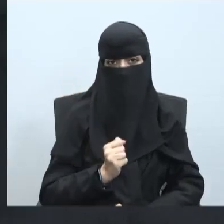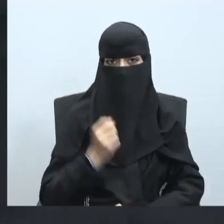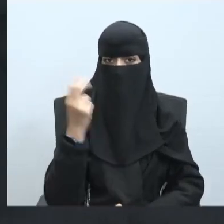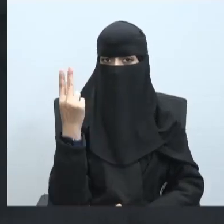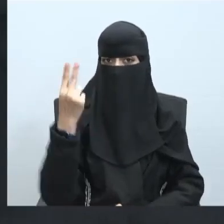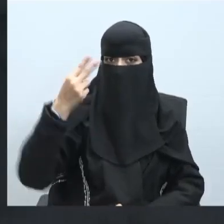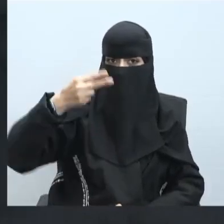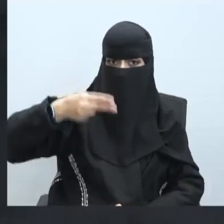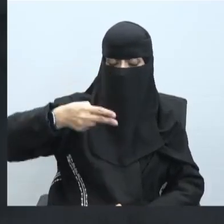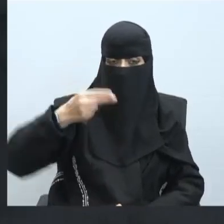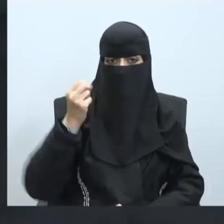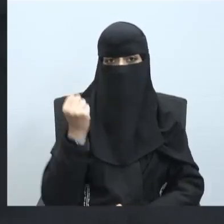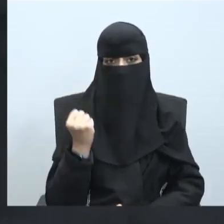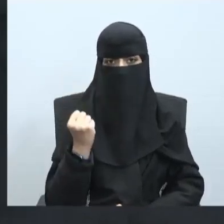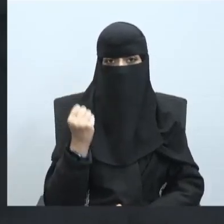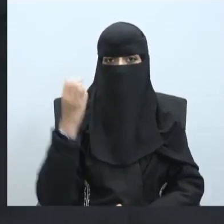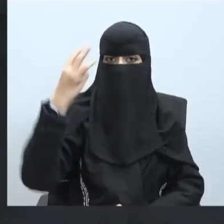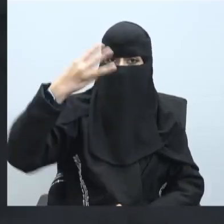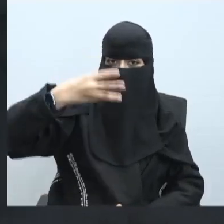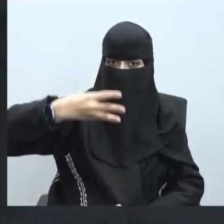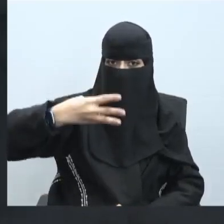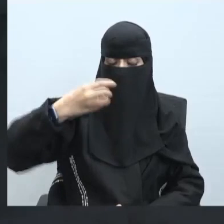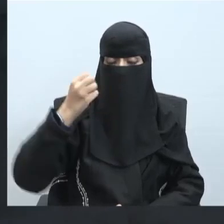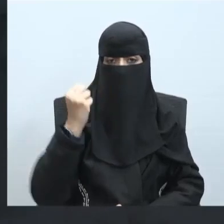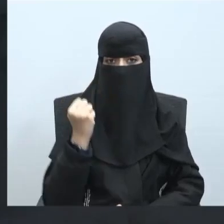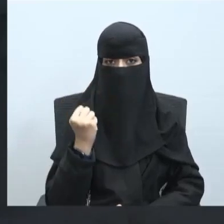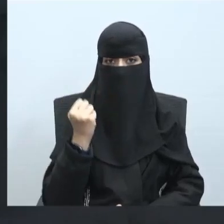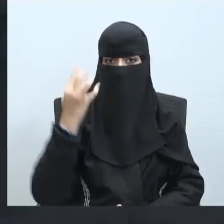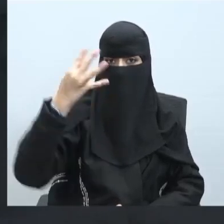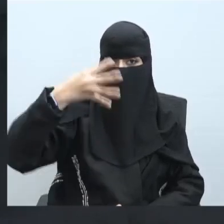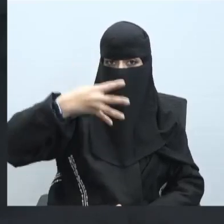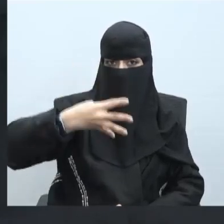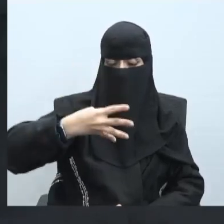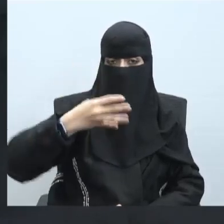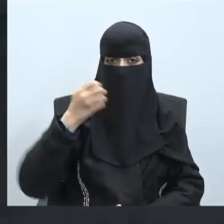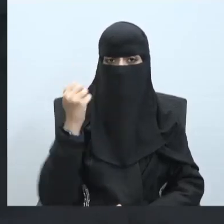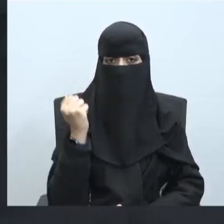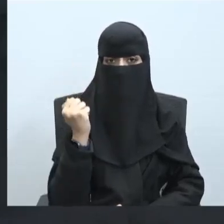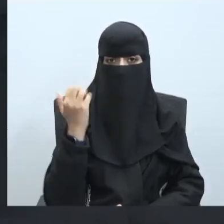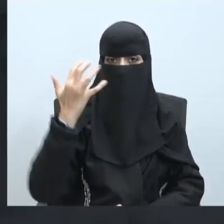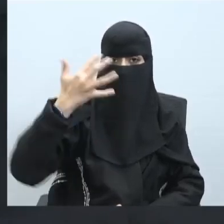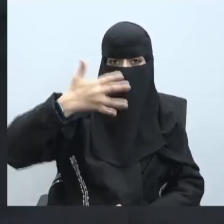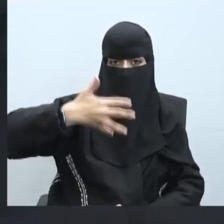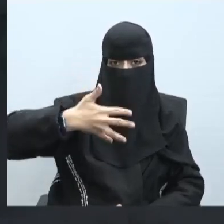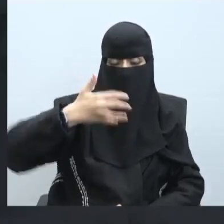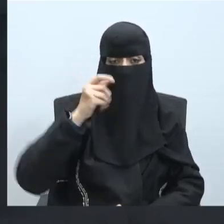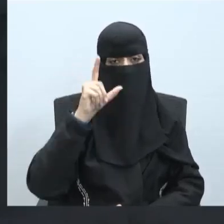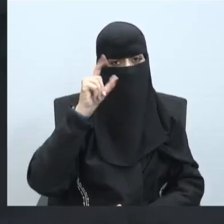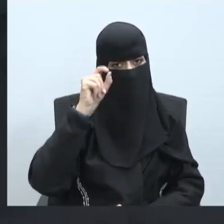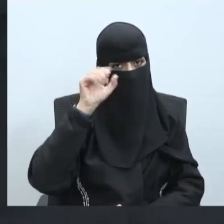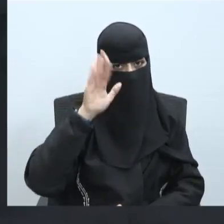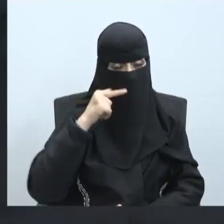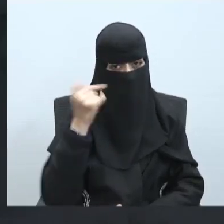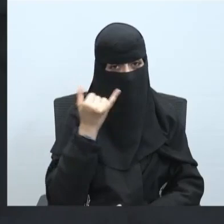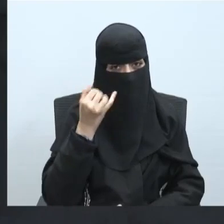عشرون 30 40 50 بارك الله